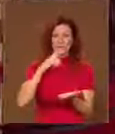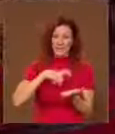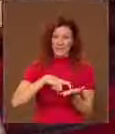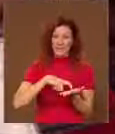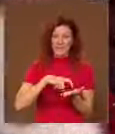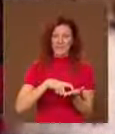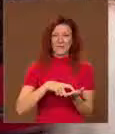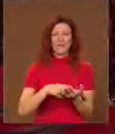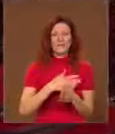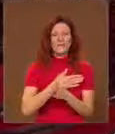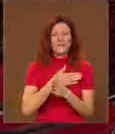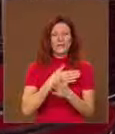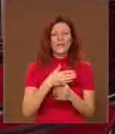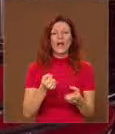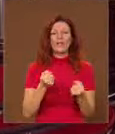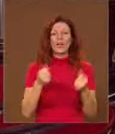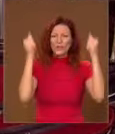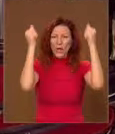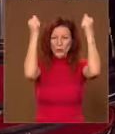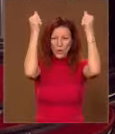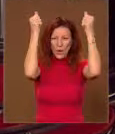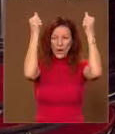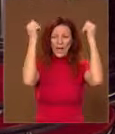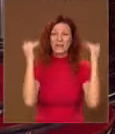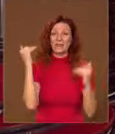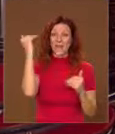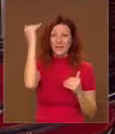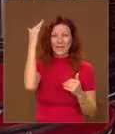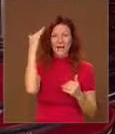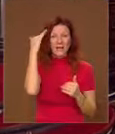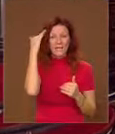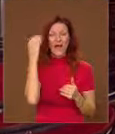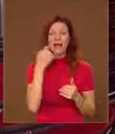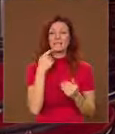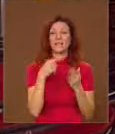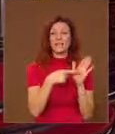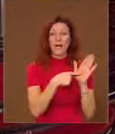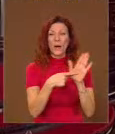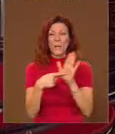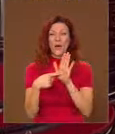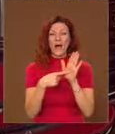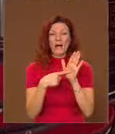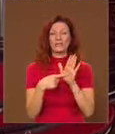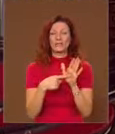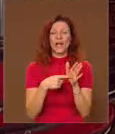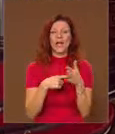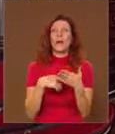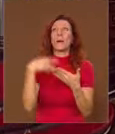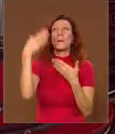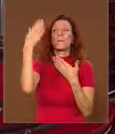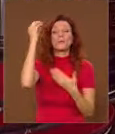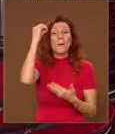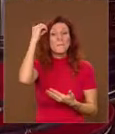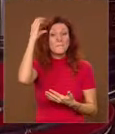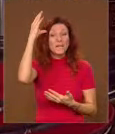високо над главите на свещенослужителите и вярващите, за да изобрази Божията